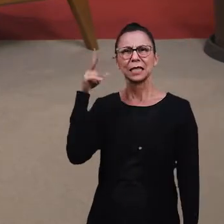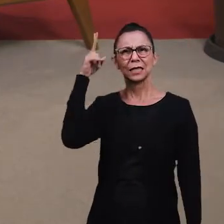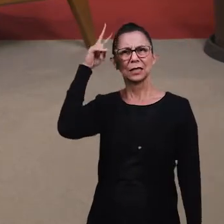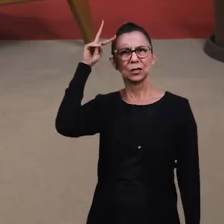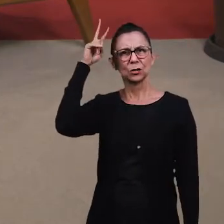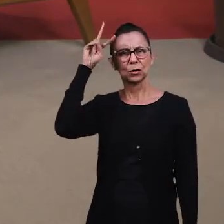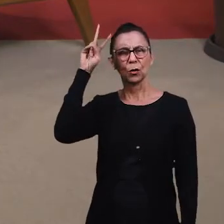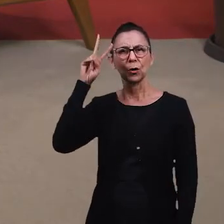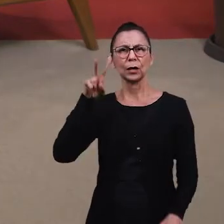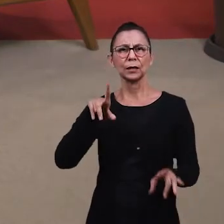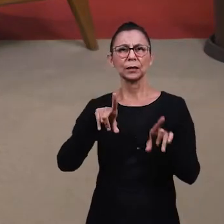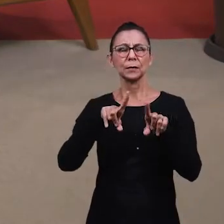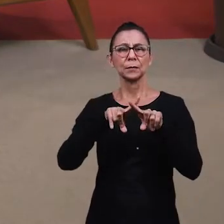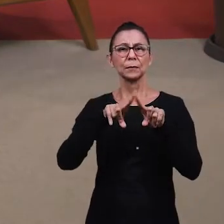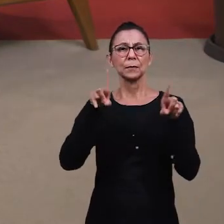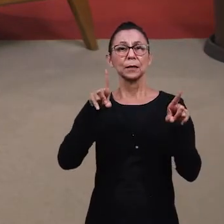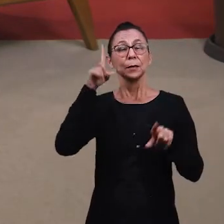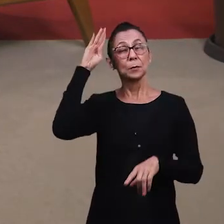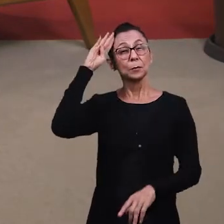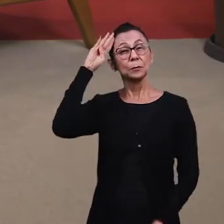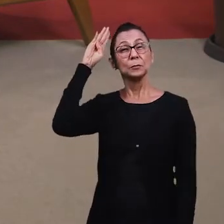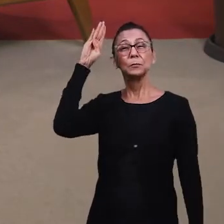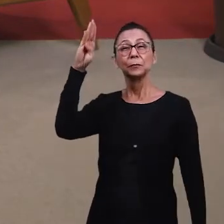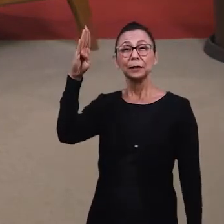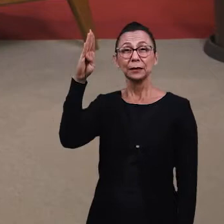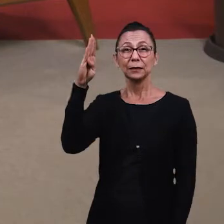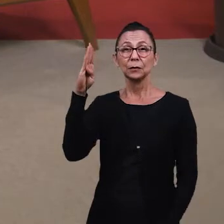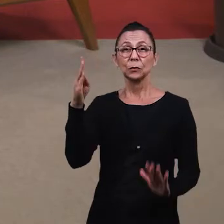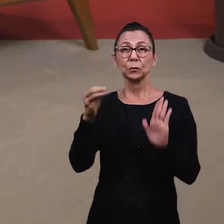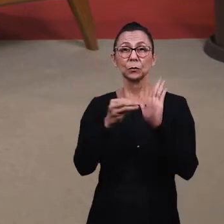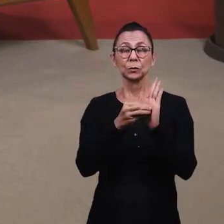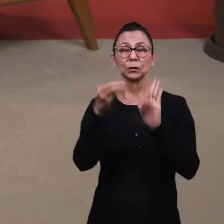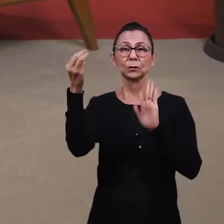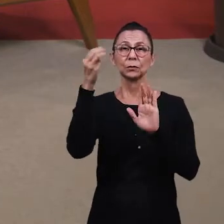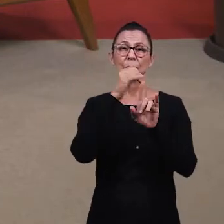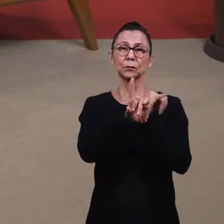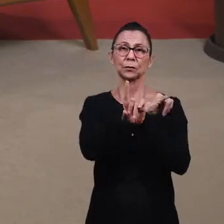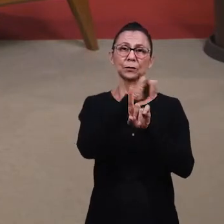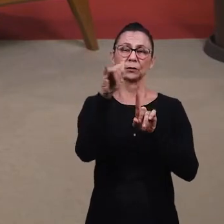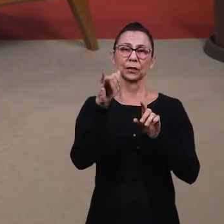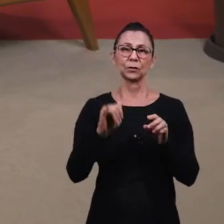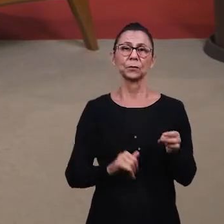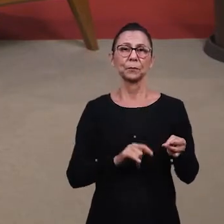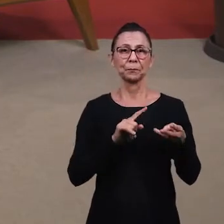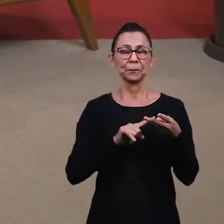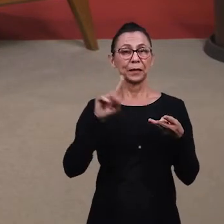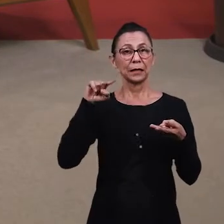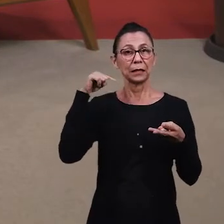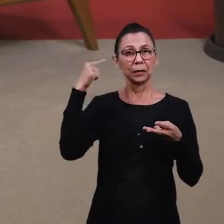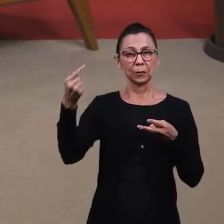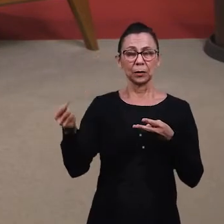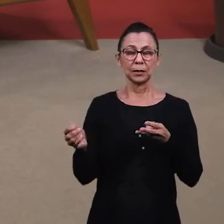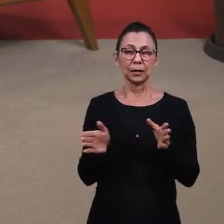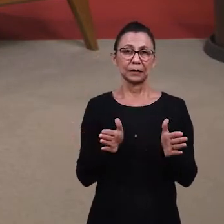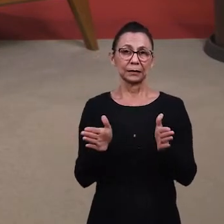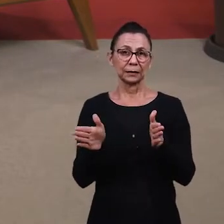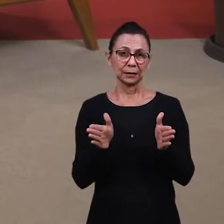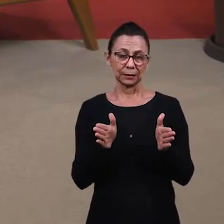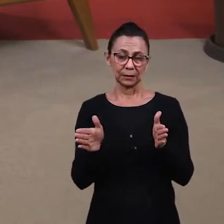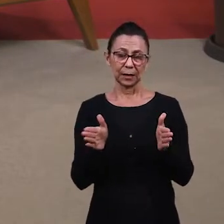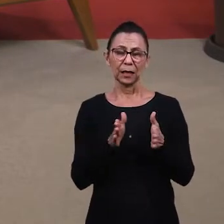Vous allez connaître les aspects historiques, mais principalement le contenu prophétique de ce texte biblique. Juste après, dans le